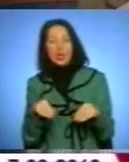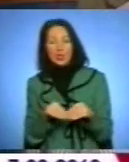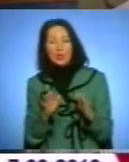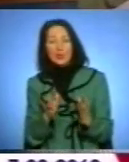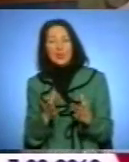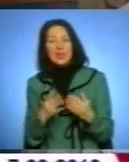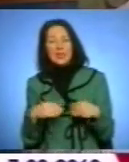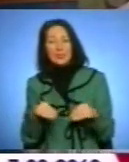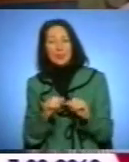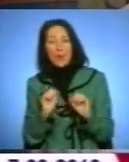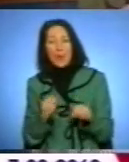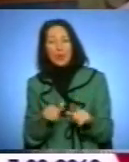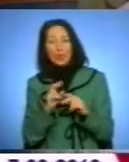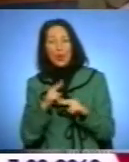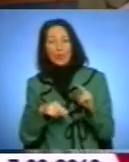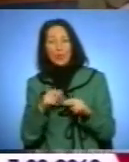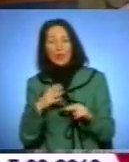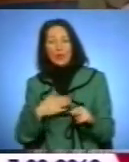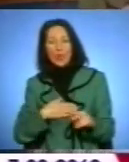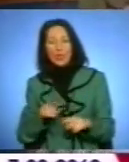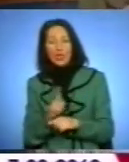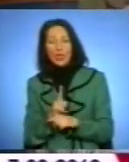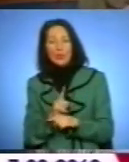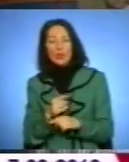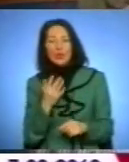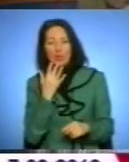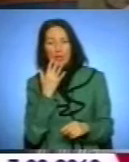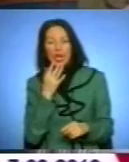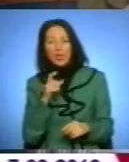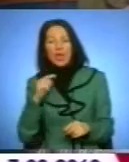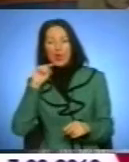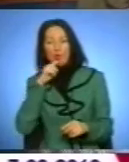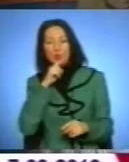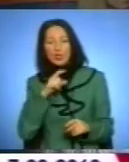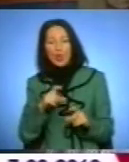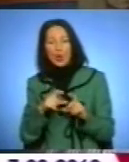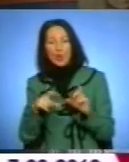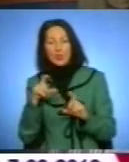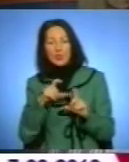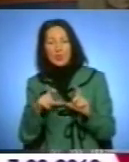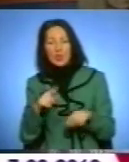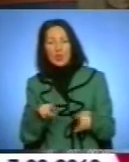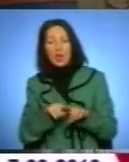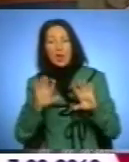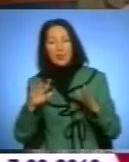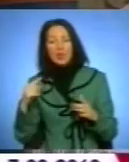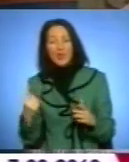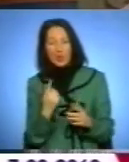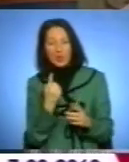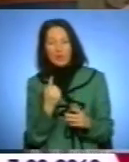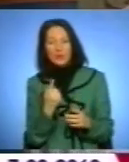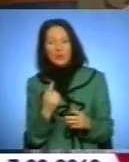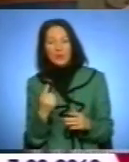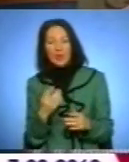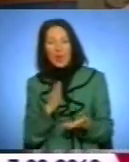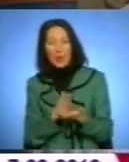спільно ми можемо розбудовувати наш Тернопільський національний академічний університет. Така подія вперше? Так, це дійсно вперше. Вперше